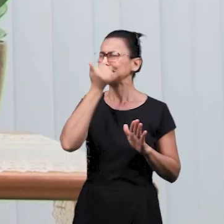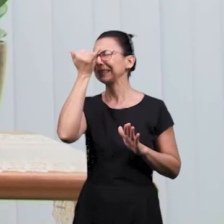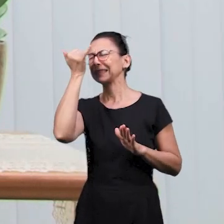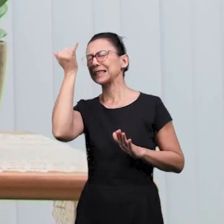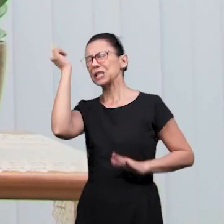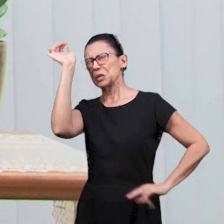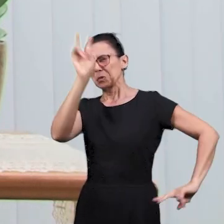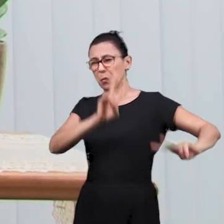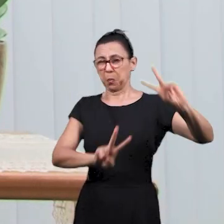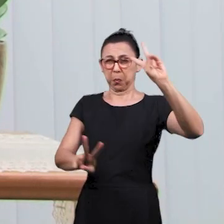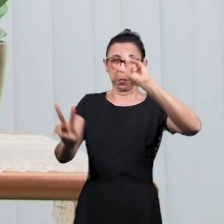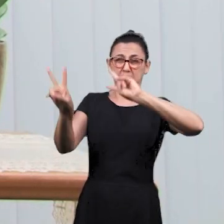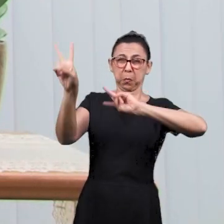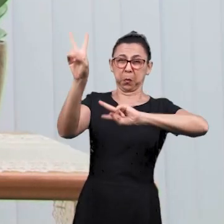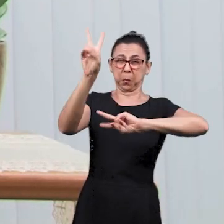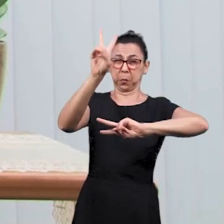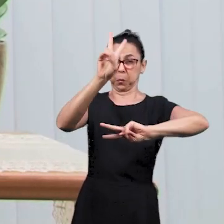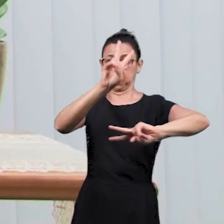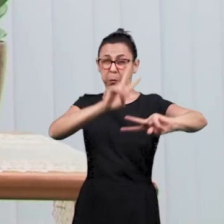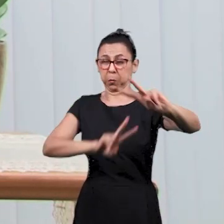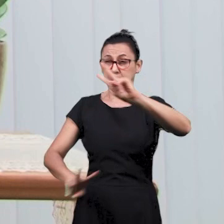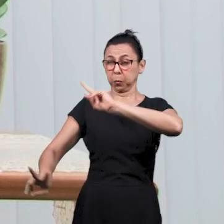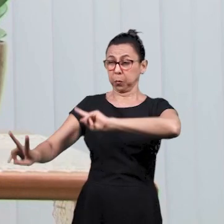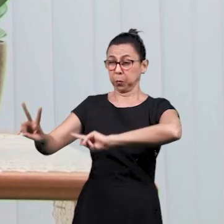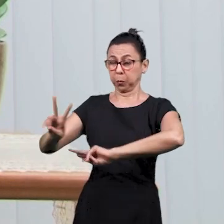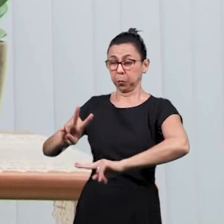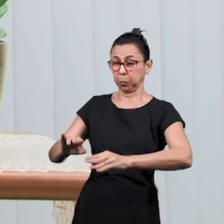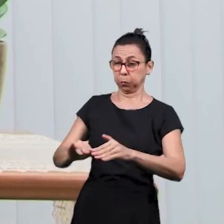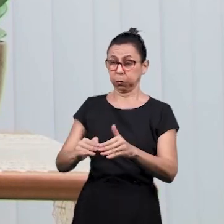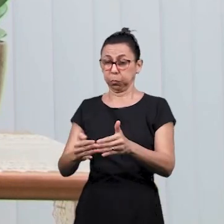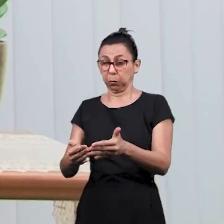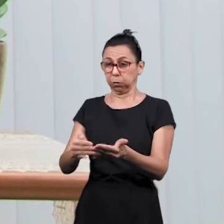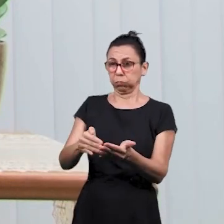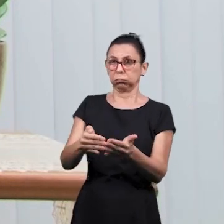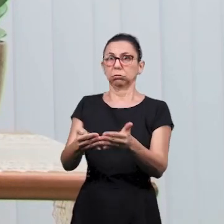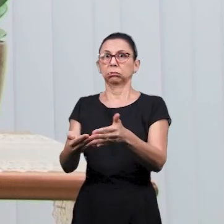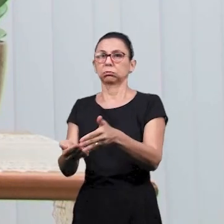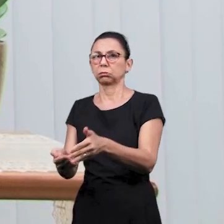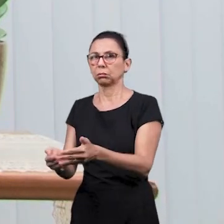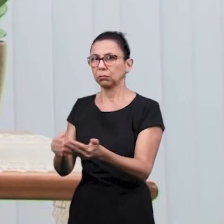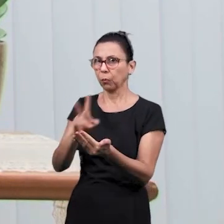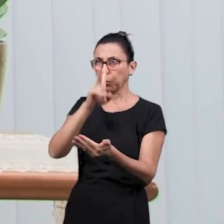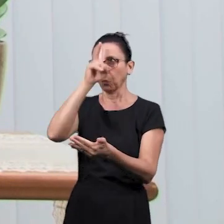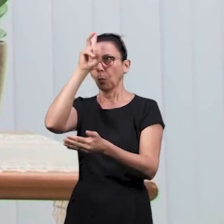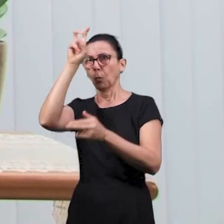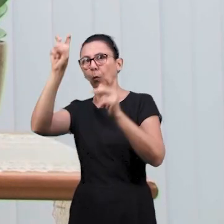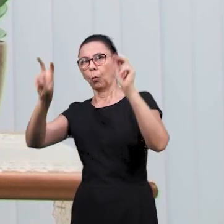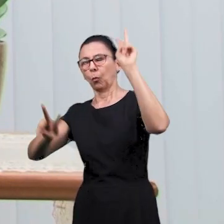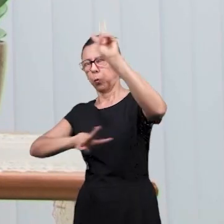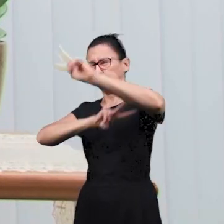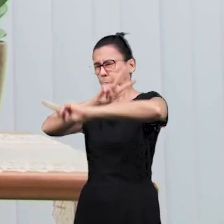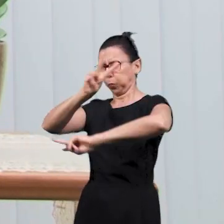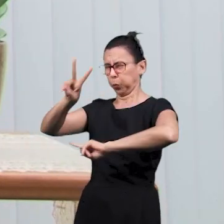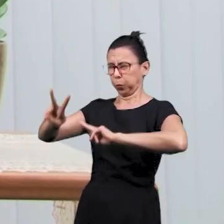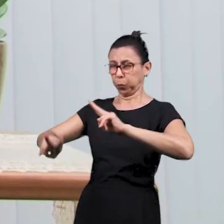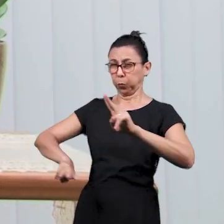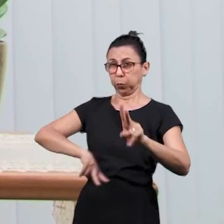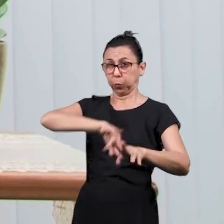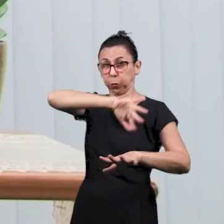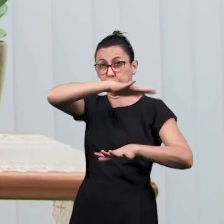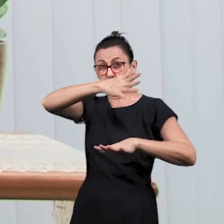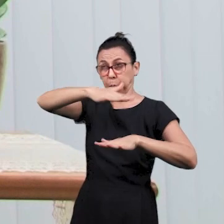мы видим далее, что ветер поднялся очень сильный, и шторм, и